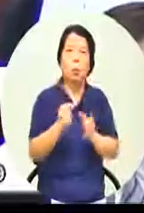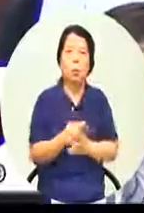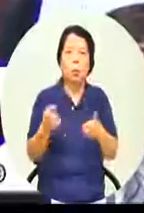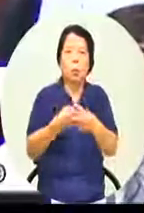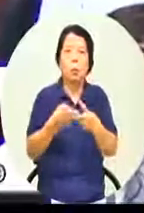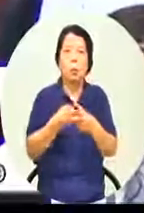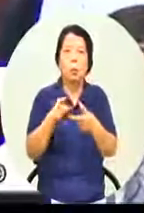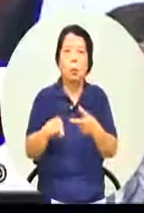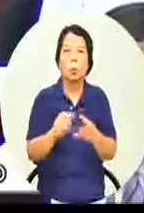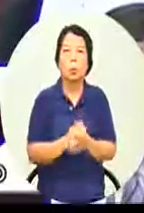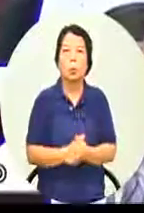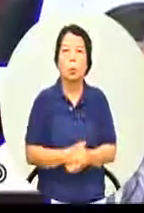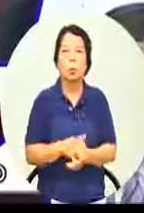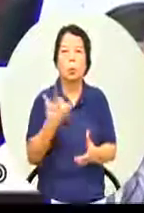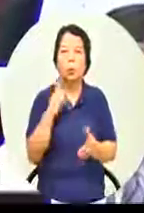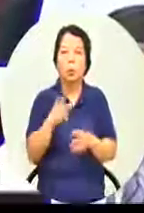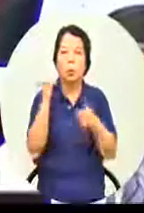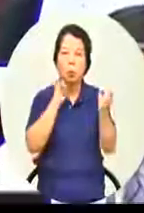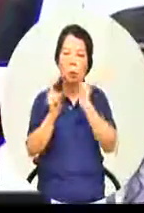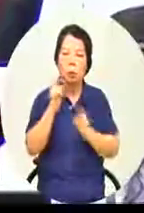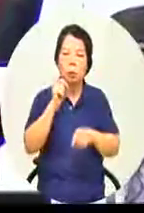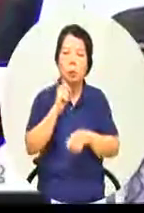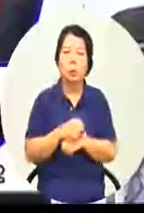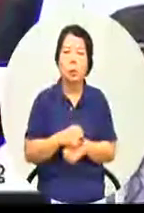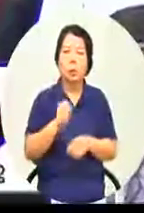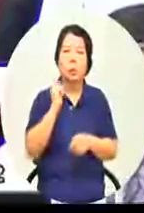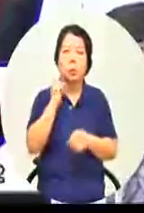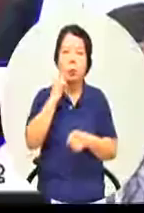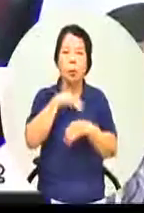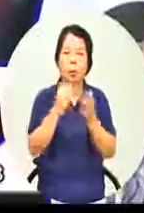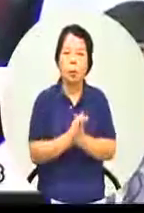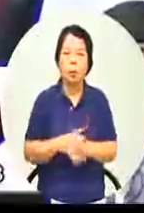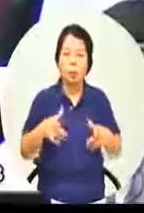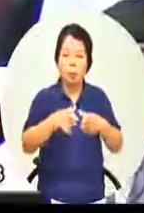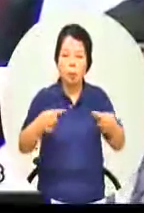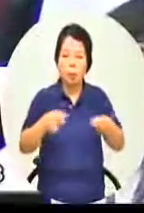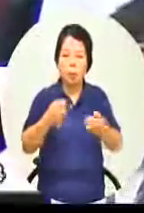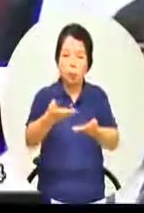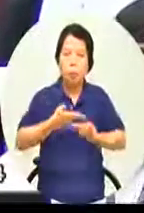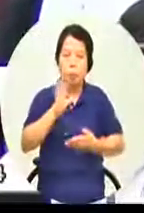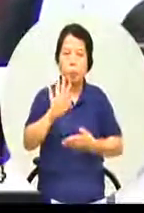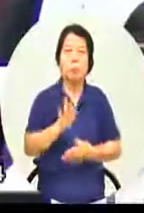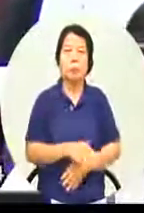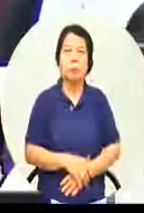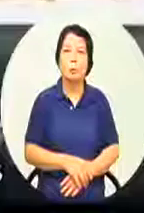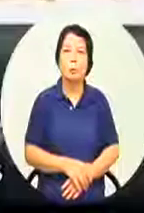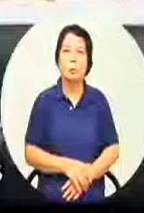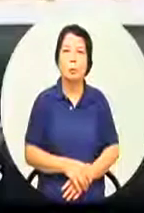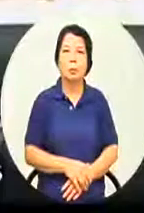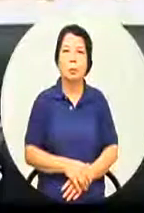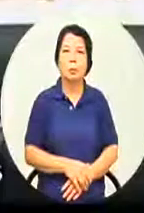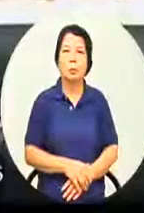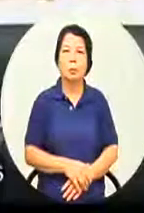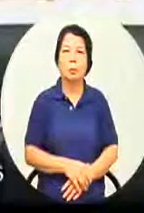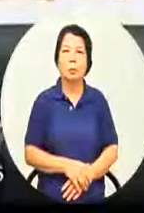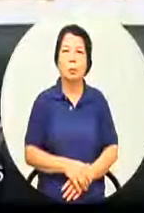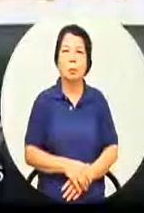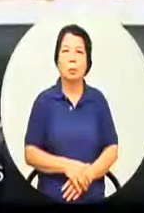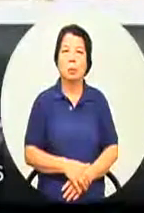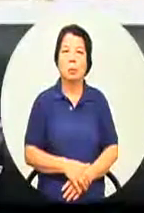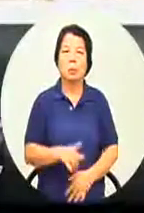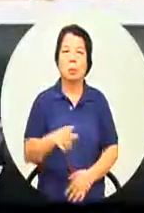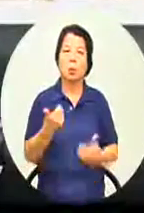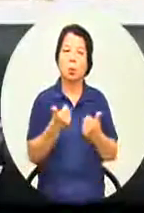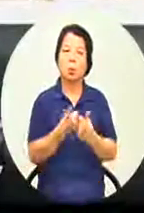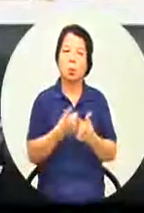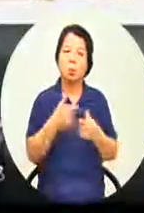的一个趣味性的这个部分是有门票的。 好，局长，请你，我给你时间，因为大会时间有限，我